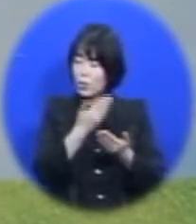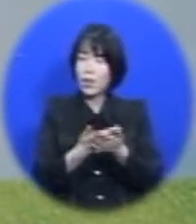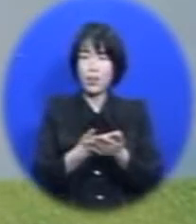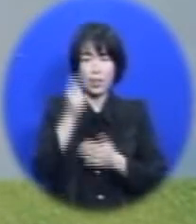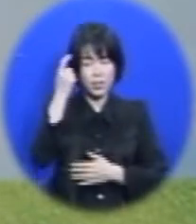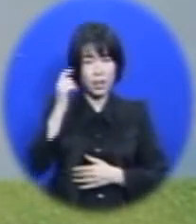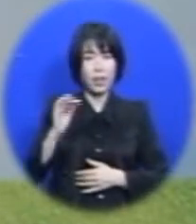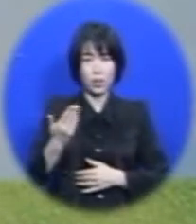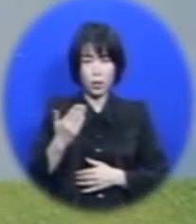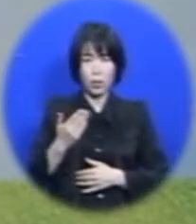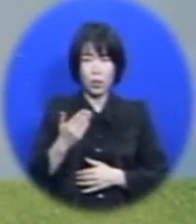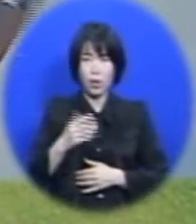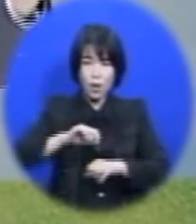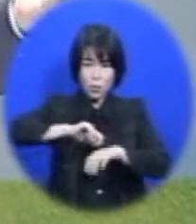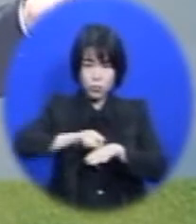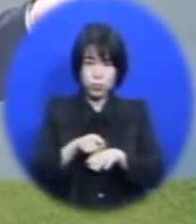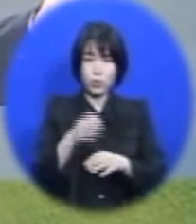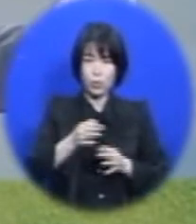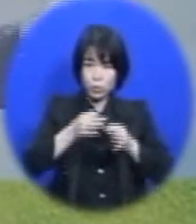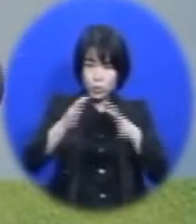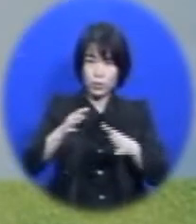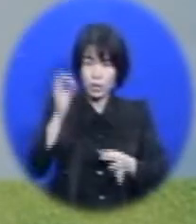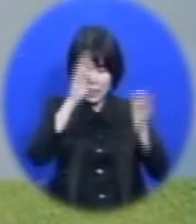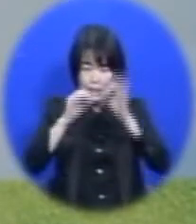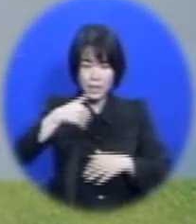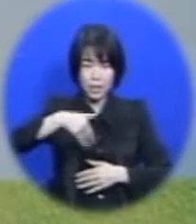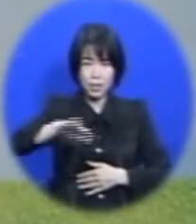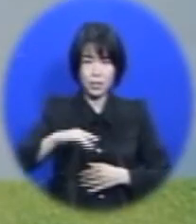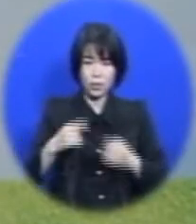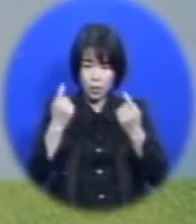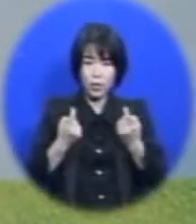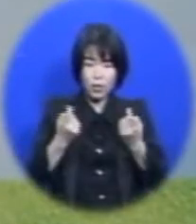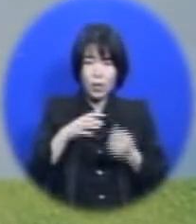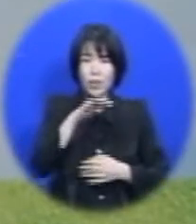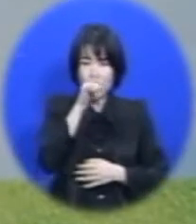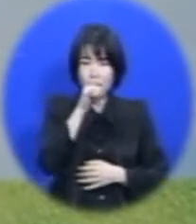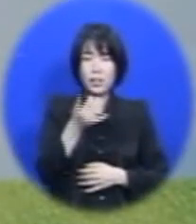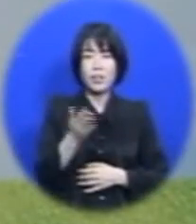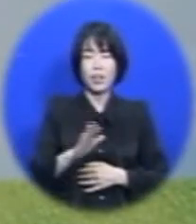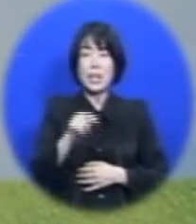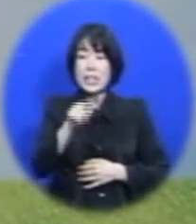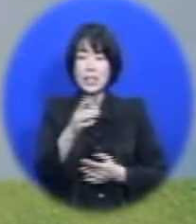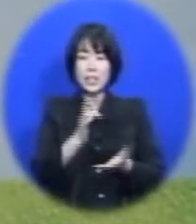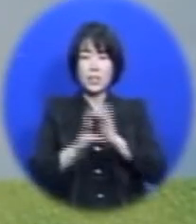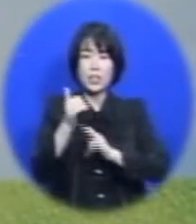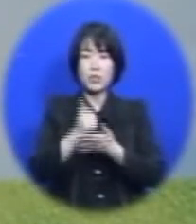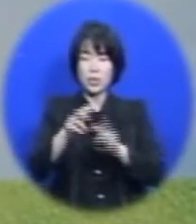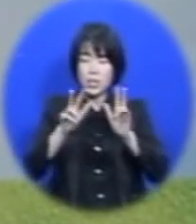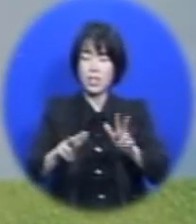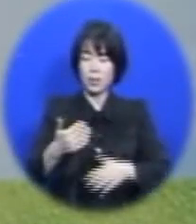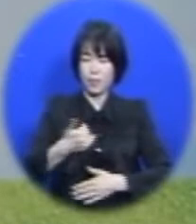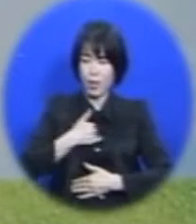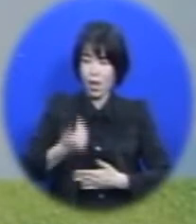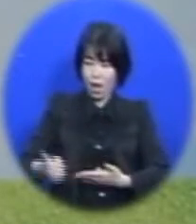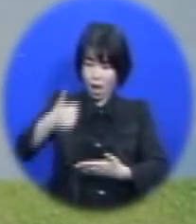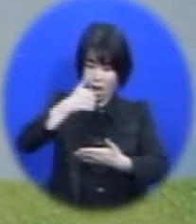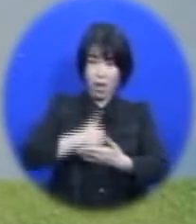일부러 돈을 들여서 찾아가서 순례도 하는데 그 예수님이 지금 내 안에